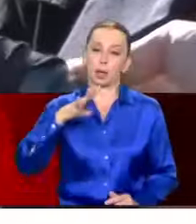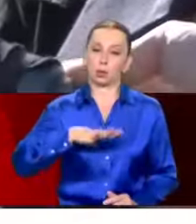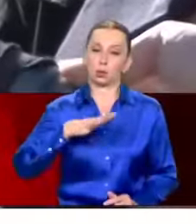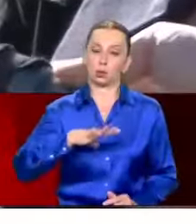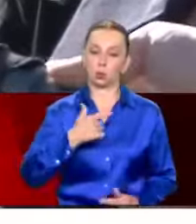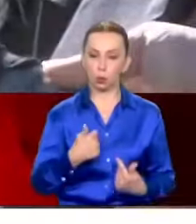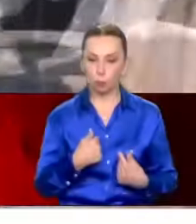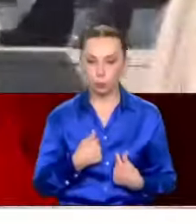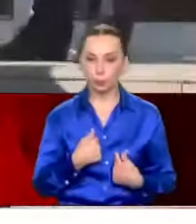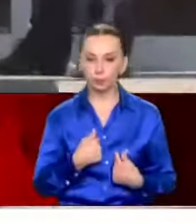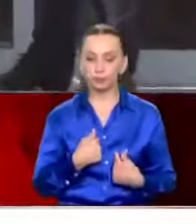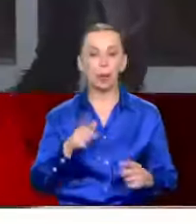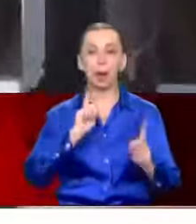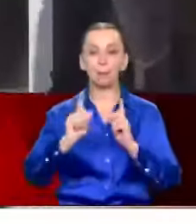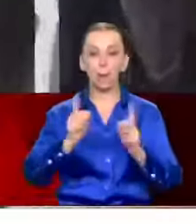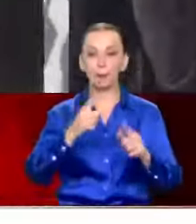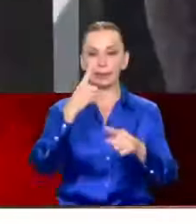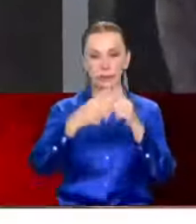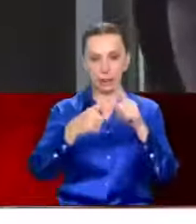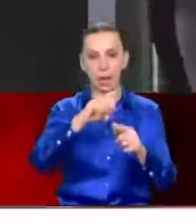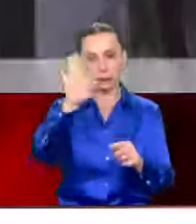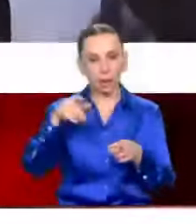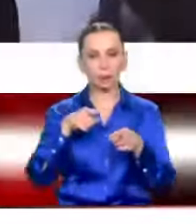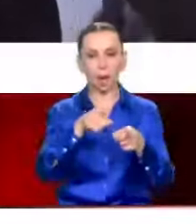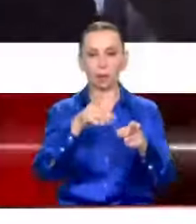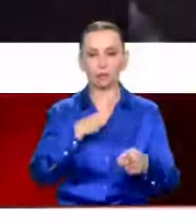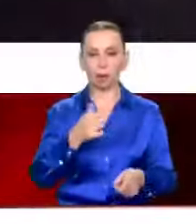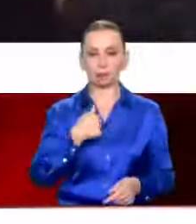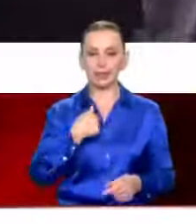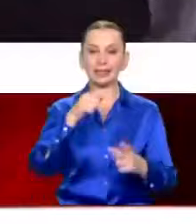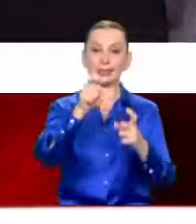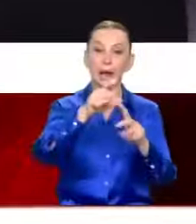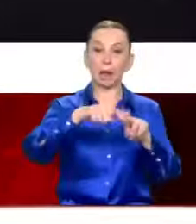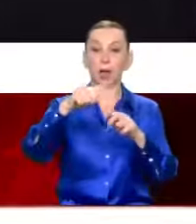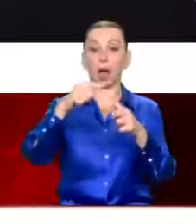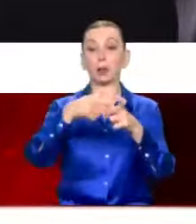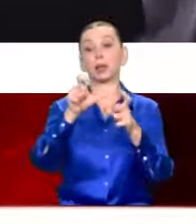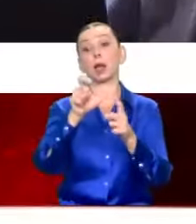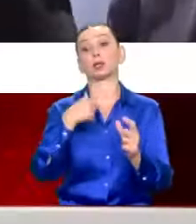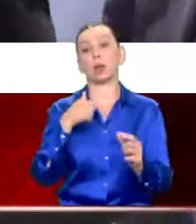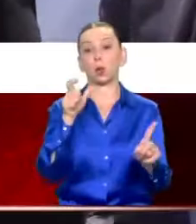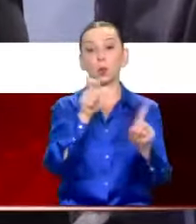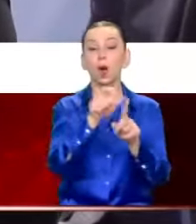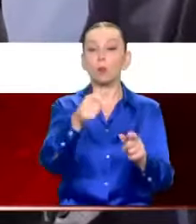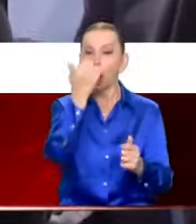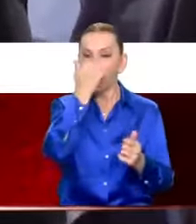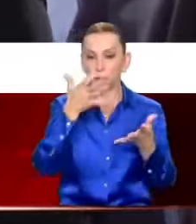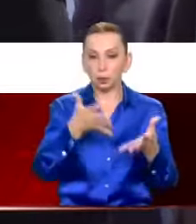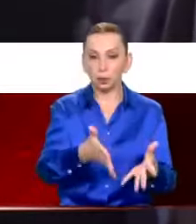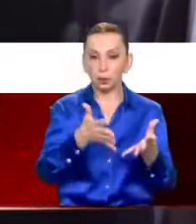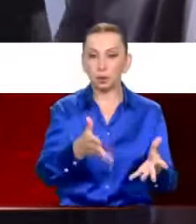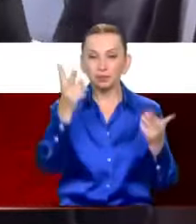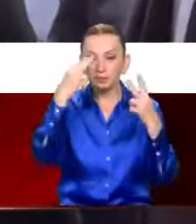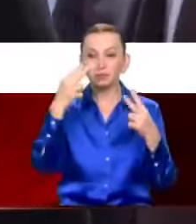hiçbir talebimiz bulunmamaktadır. Duruşmayı siyasiler de takip etti. Biz Sinan Ateş'in tarafındayız. Biz akan kanın, gözü